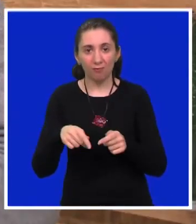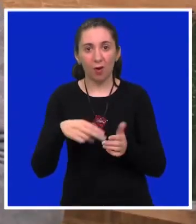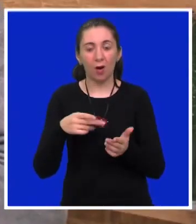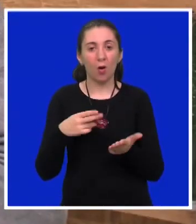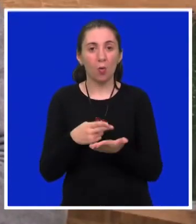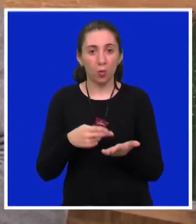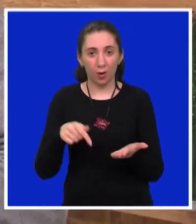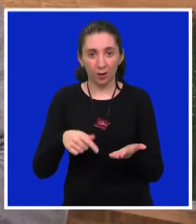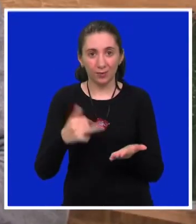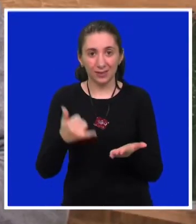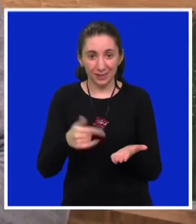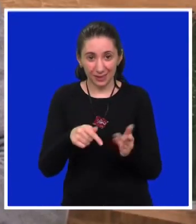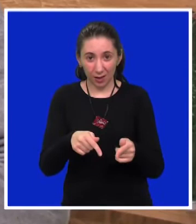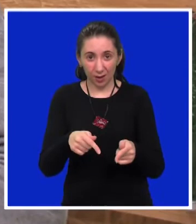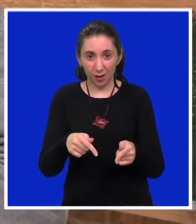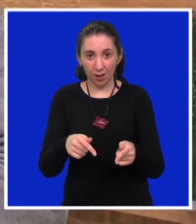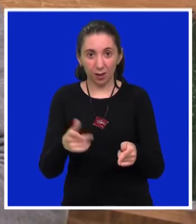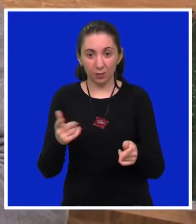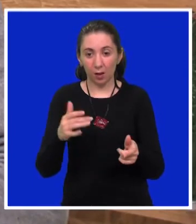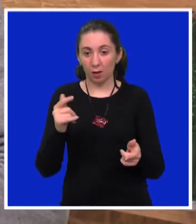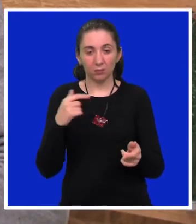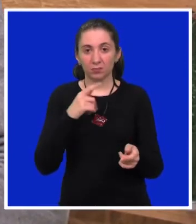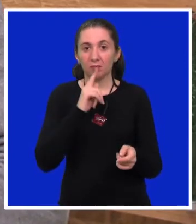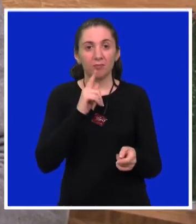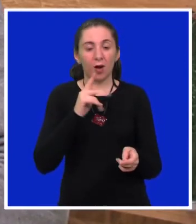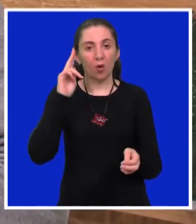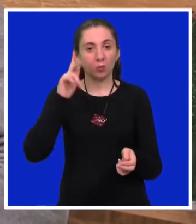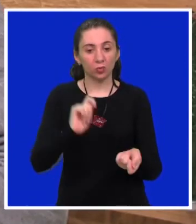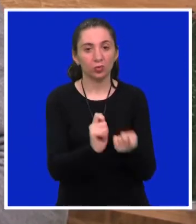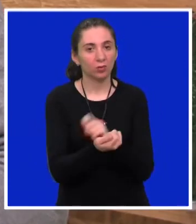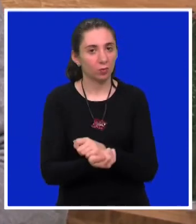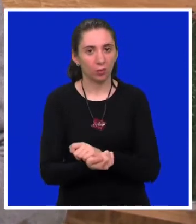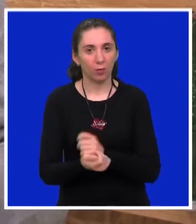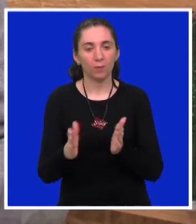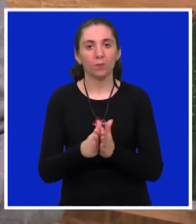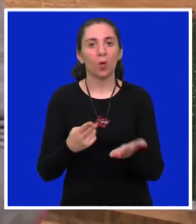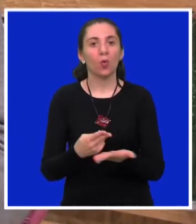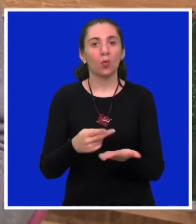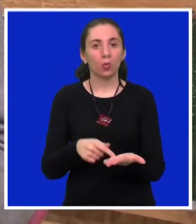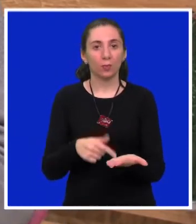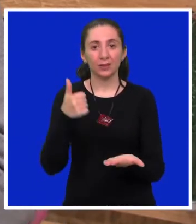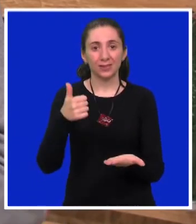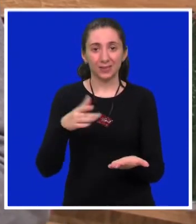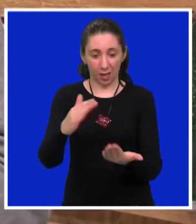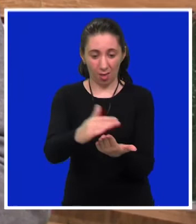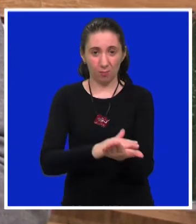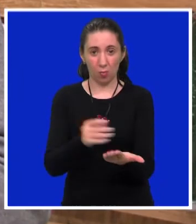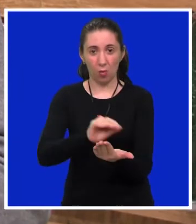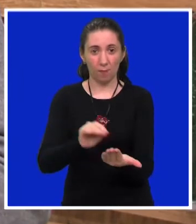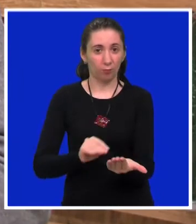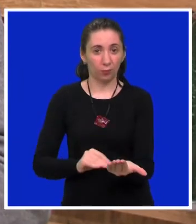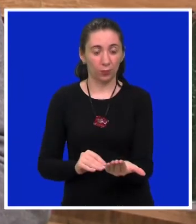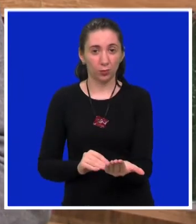uredba kakva je sad, vrlo su male mogućnosti da dođe do bilo kakvih promjena. Recimo, uredba sama po sebi